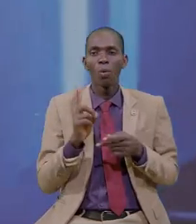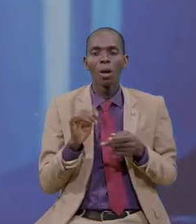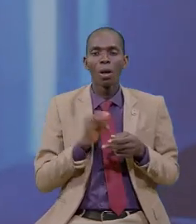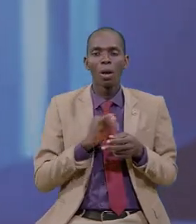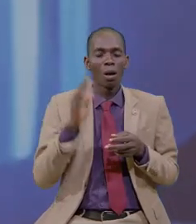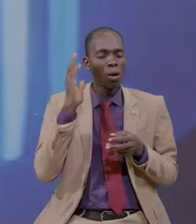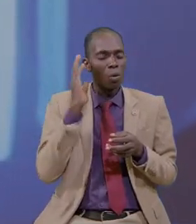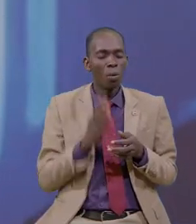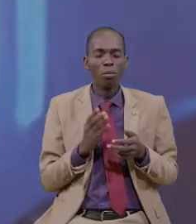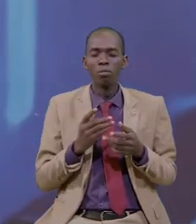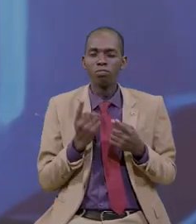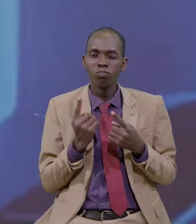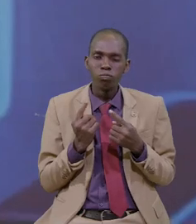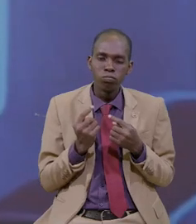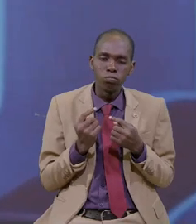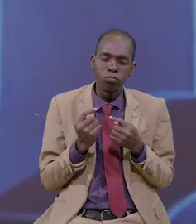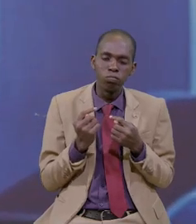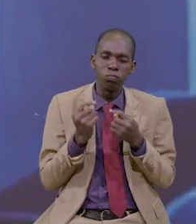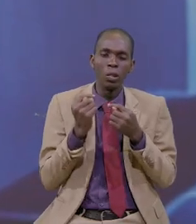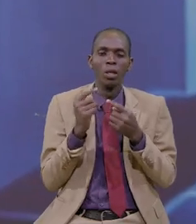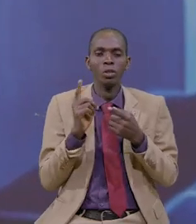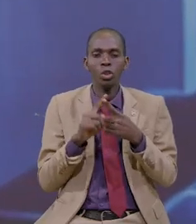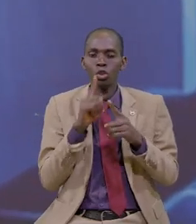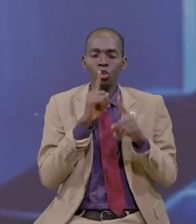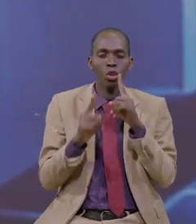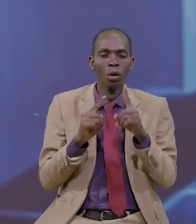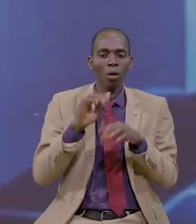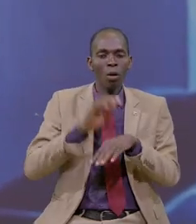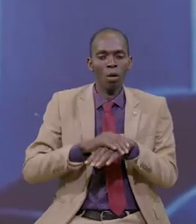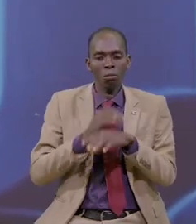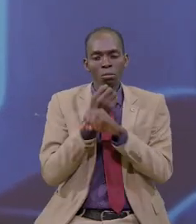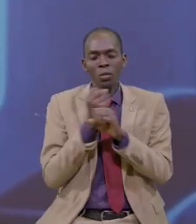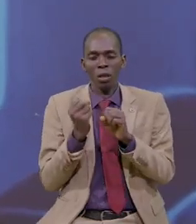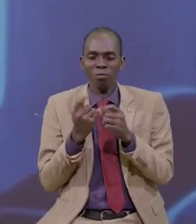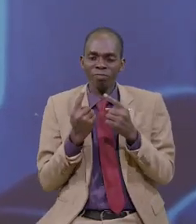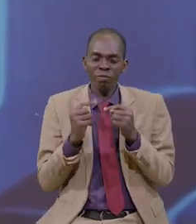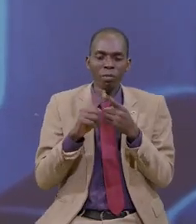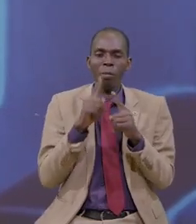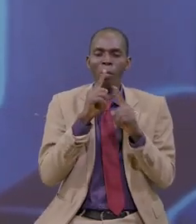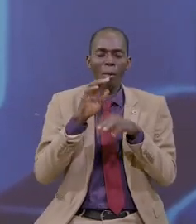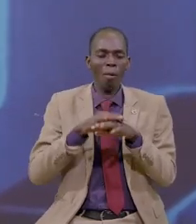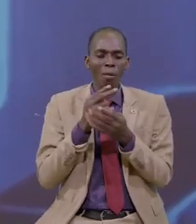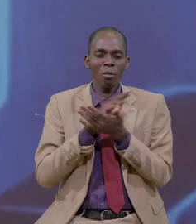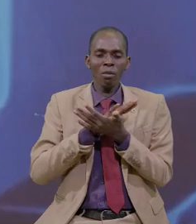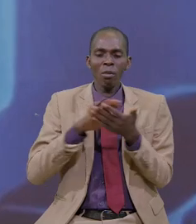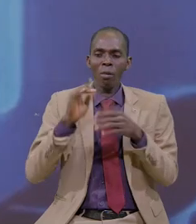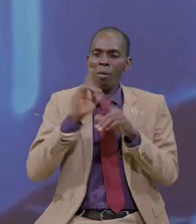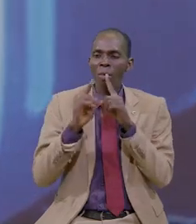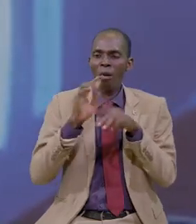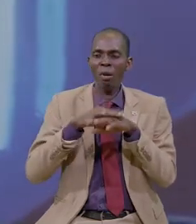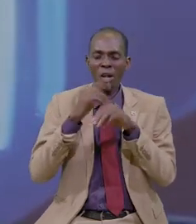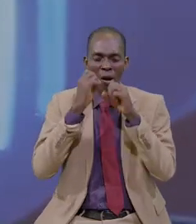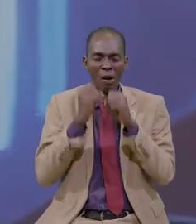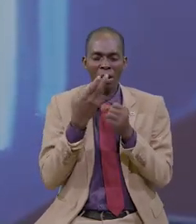je n'ai pas besoin d'aller quelque part pour ne pas parler sur le salut, ou je ne peux pas parler de la sainteté, ou je ne peux pas parler de la puissance du